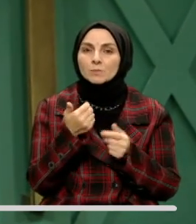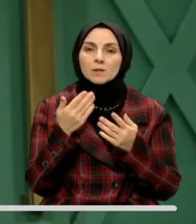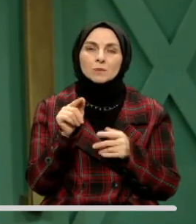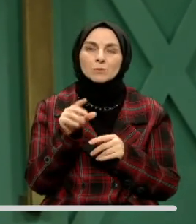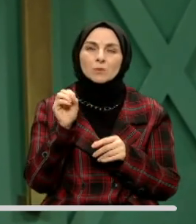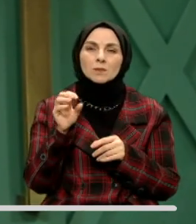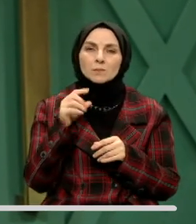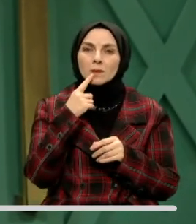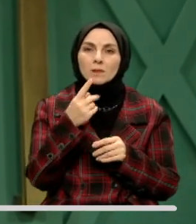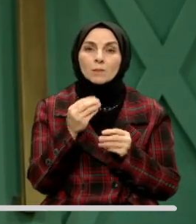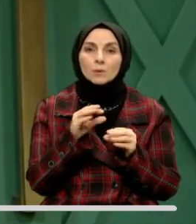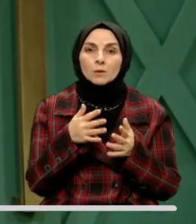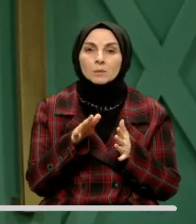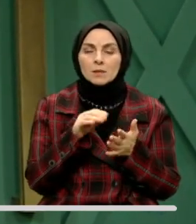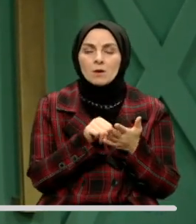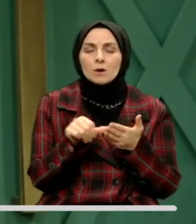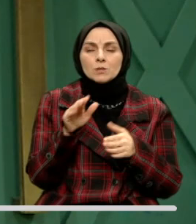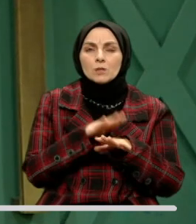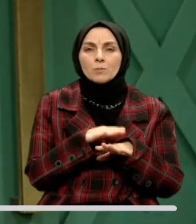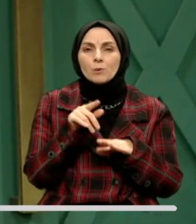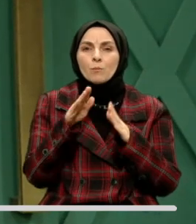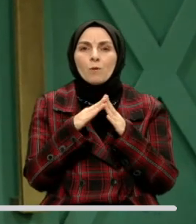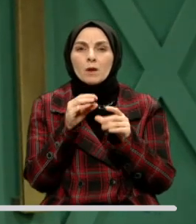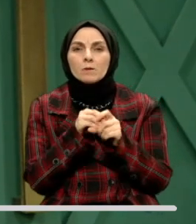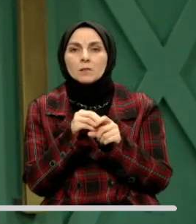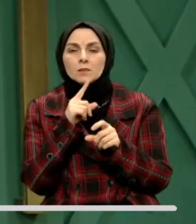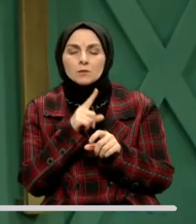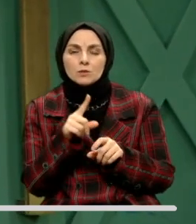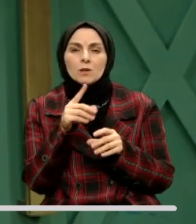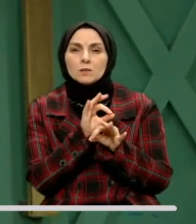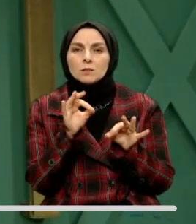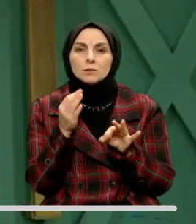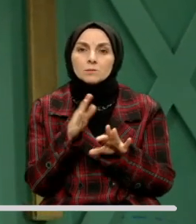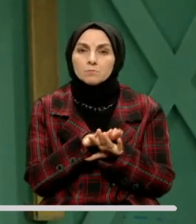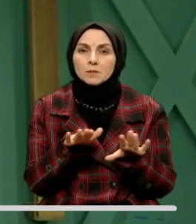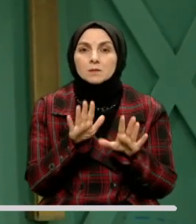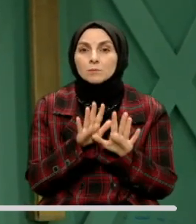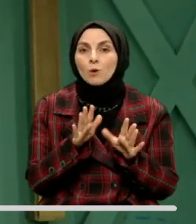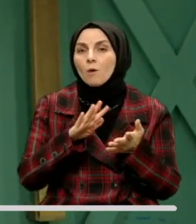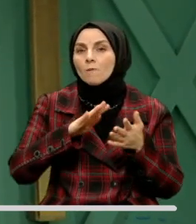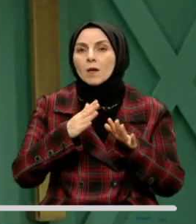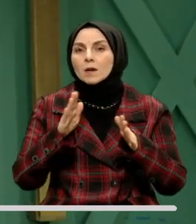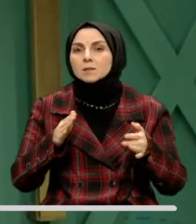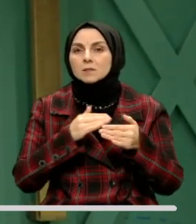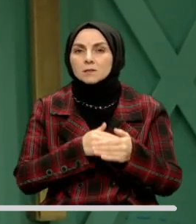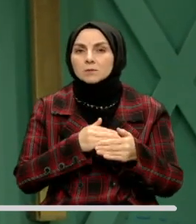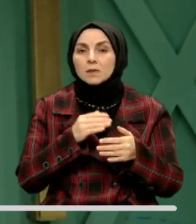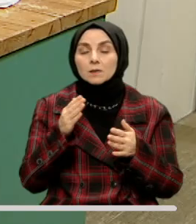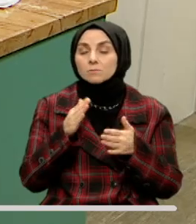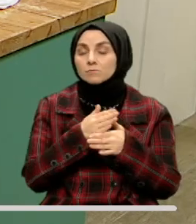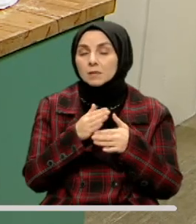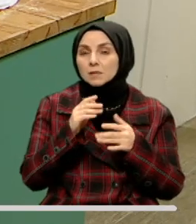öğretmen, her şeyi yapıyorum ama çocuğun evdeki şikayeti bir türlü bitmiyor. Veyahut da sınıfta neden davranış bozukluğu devam